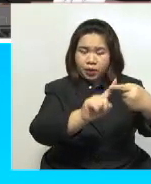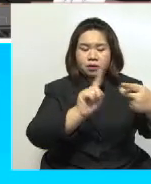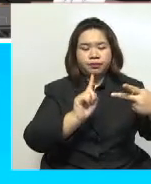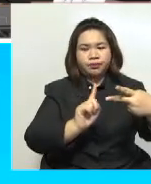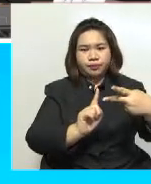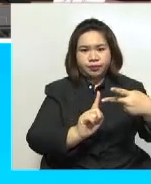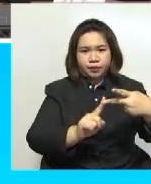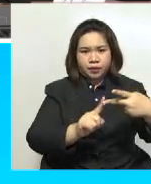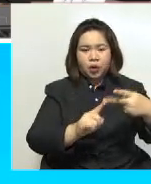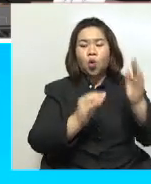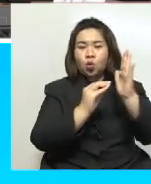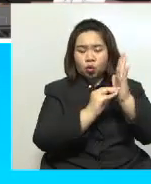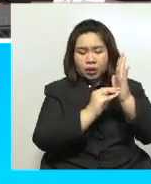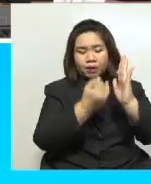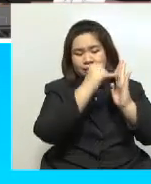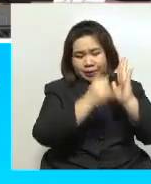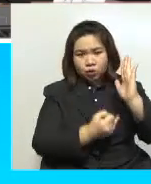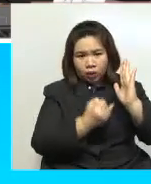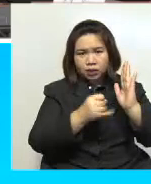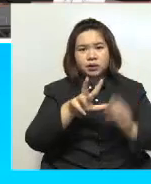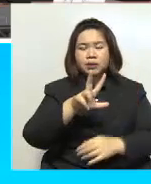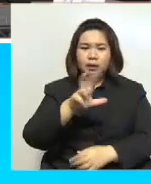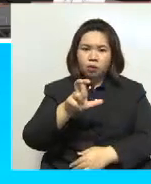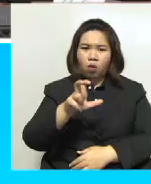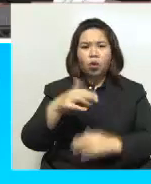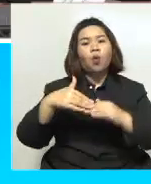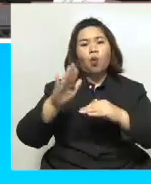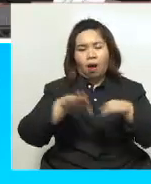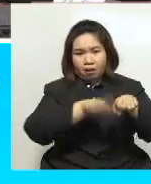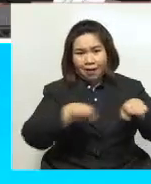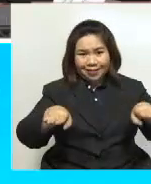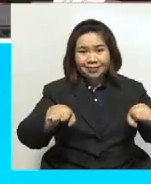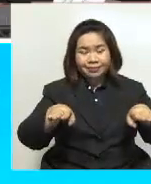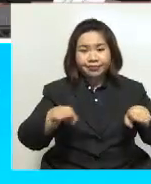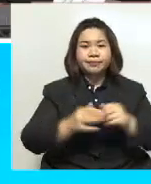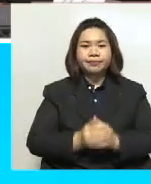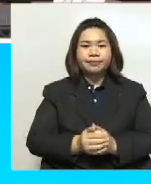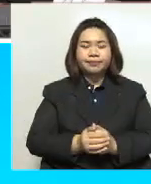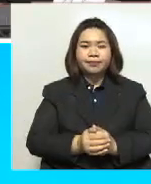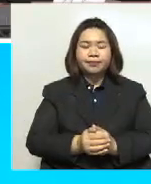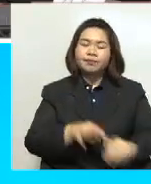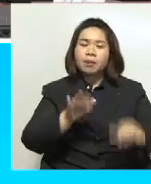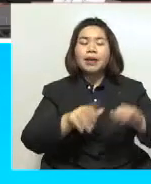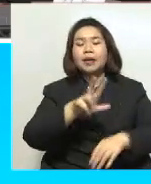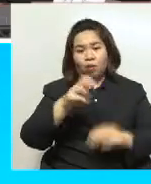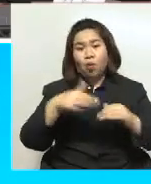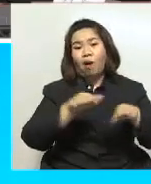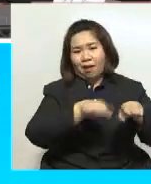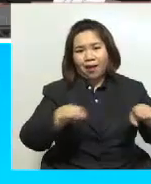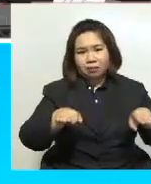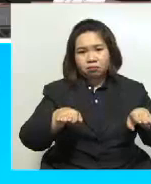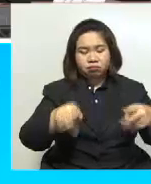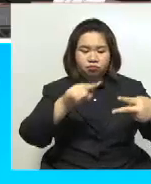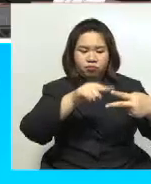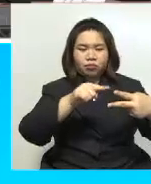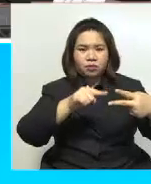พวิ่งไปต่างจังหวัดเนี่ยอีก300กว่าคันครับ ค ่ ะ 300กว่าคันซึ่งเขาจะต้องหยุด